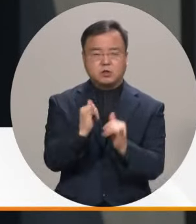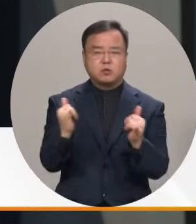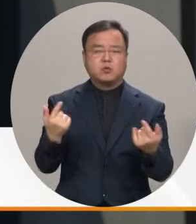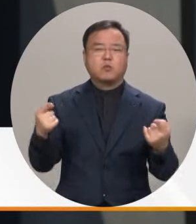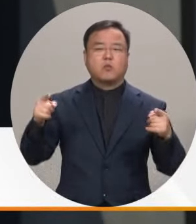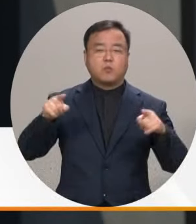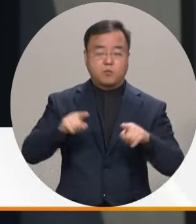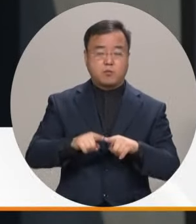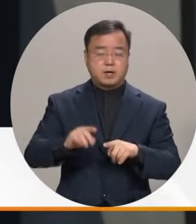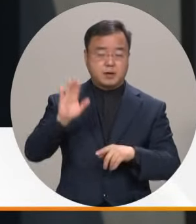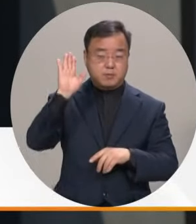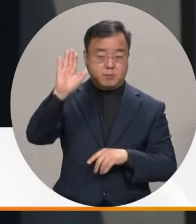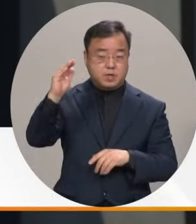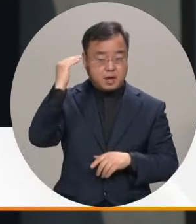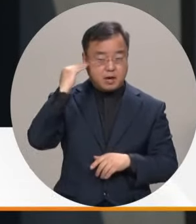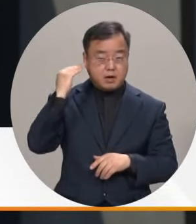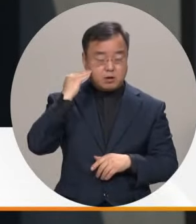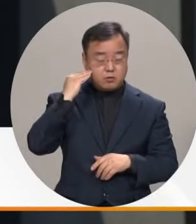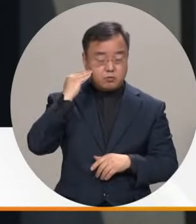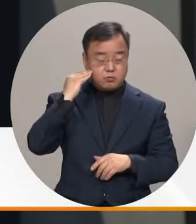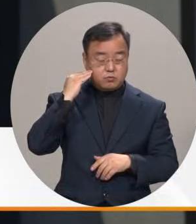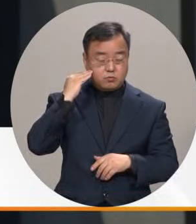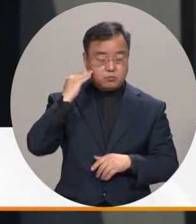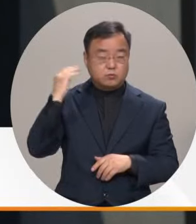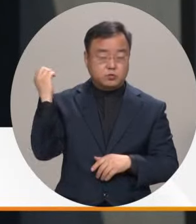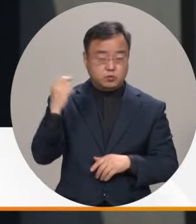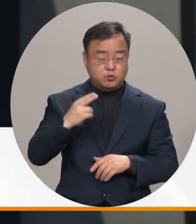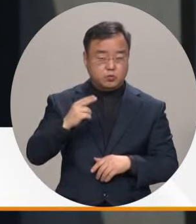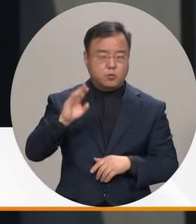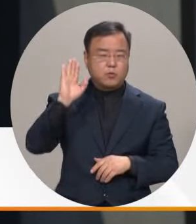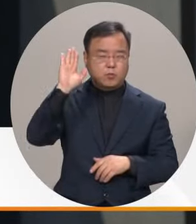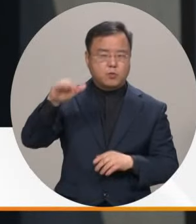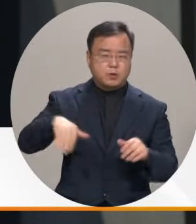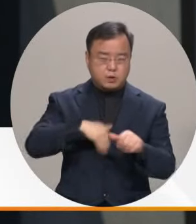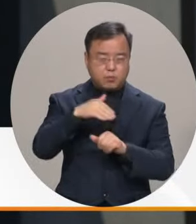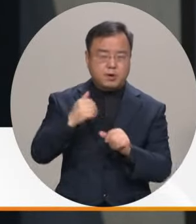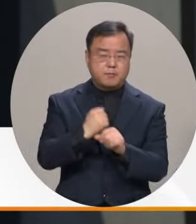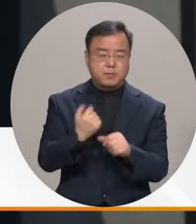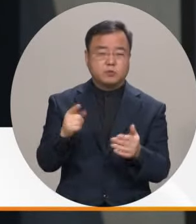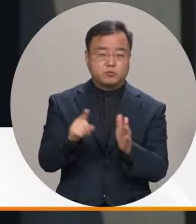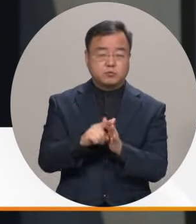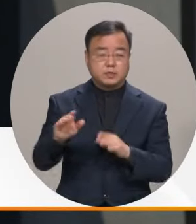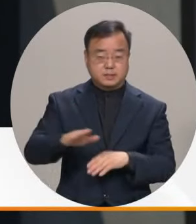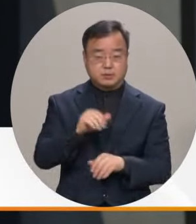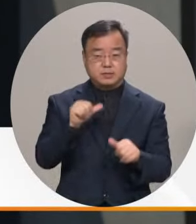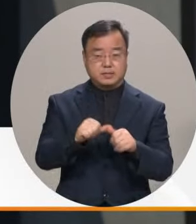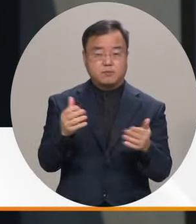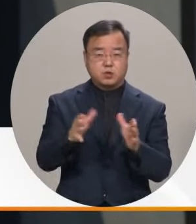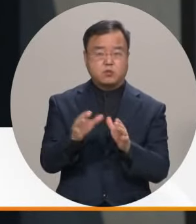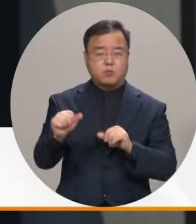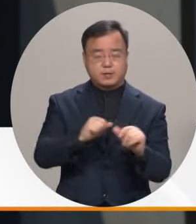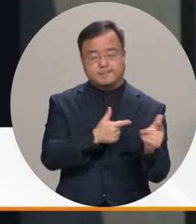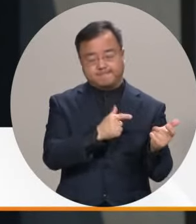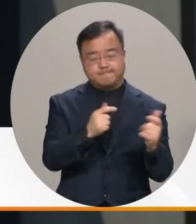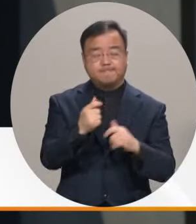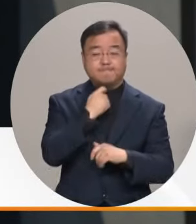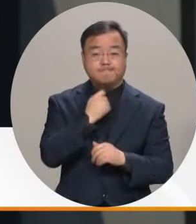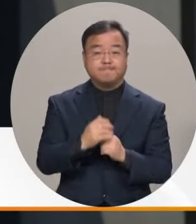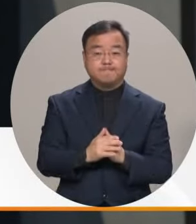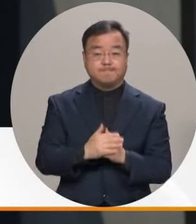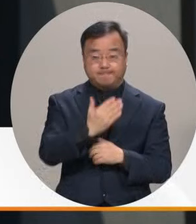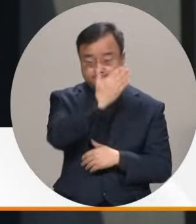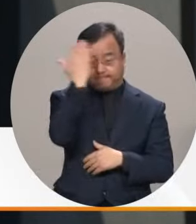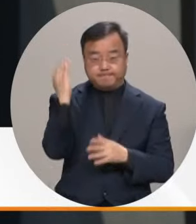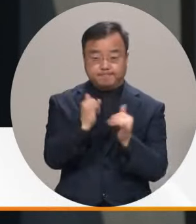미래의 우리나라 환경을 그려나가기 위해 2030 자문단도 다양한 활동을 할 예정입니다 청년들의